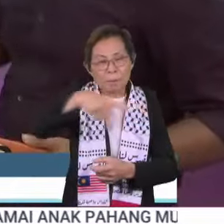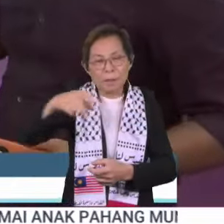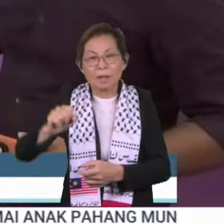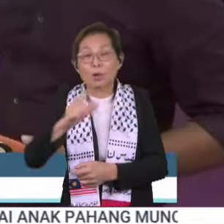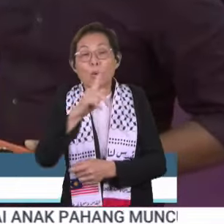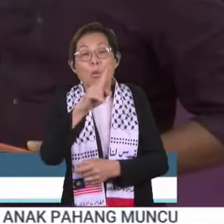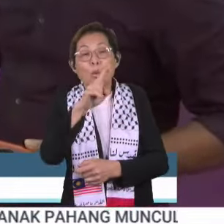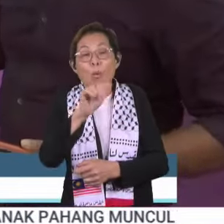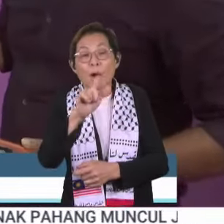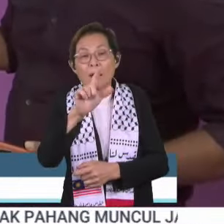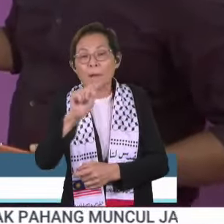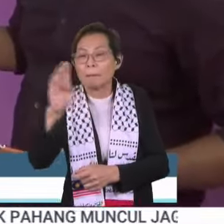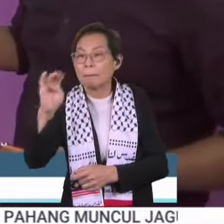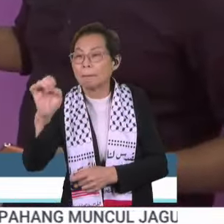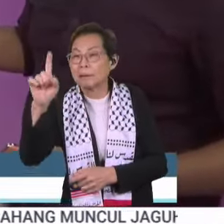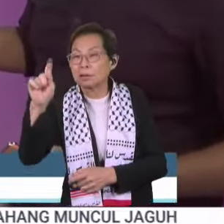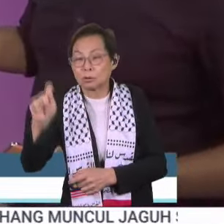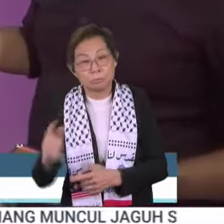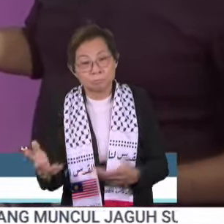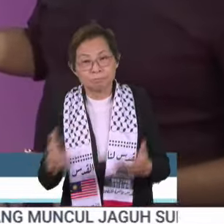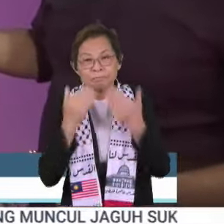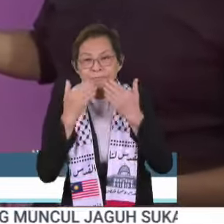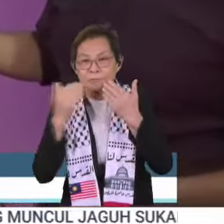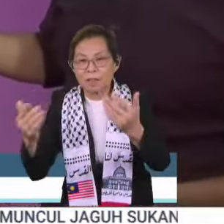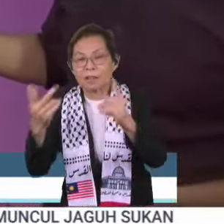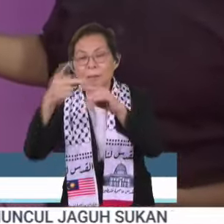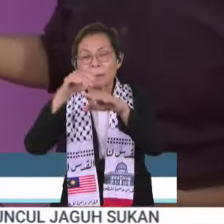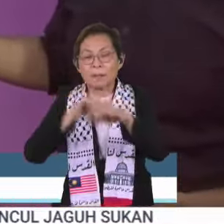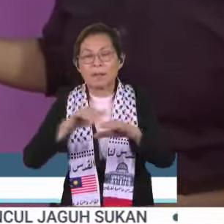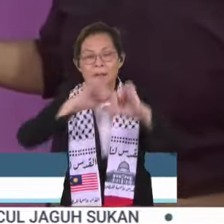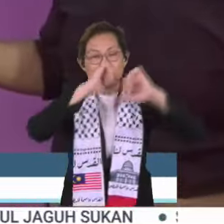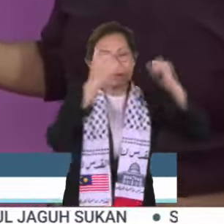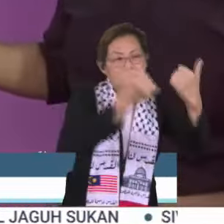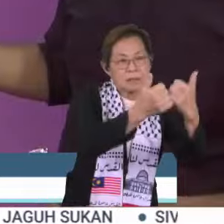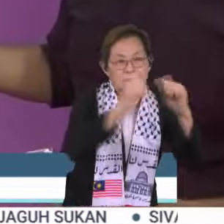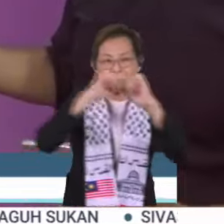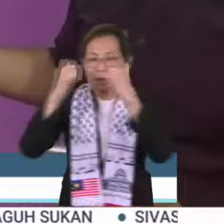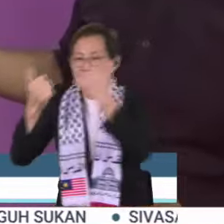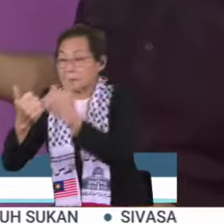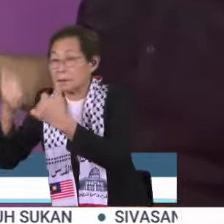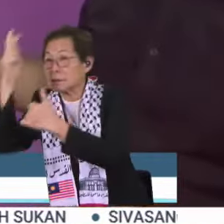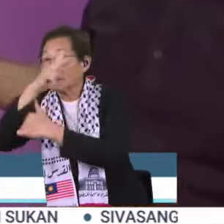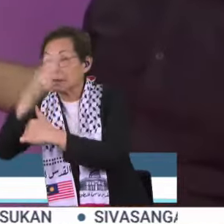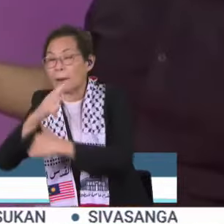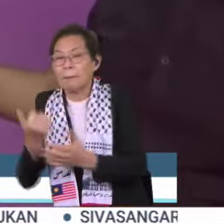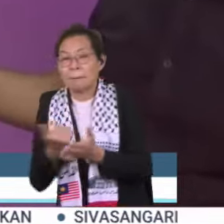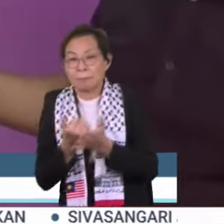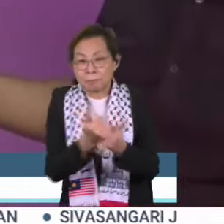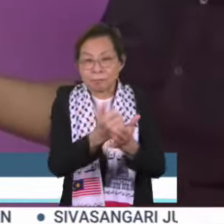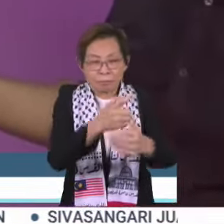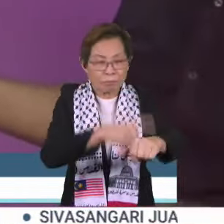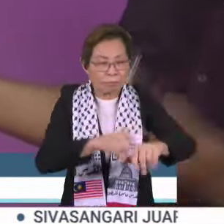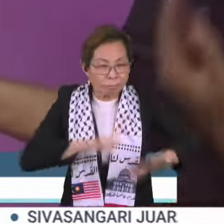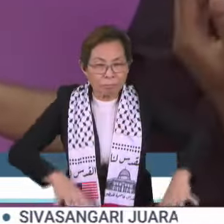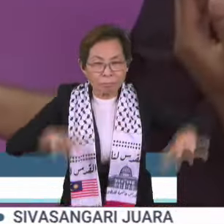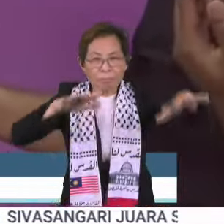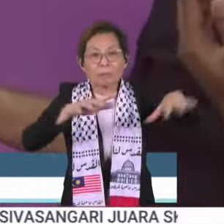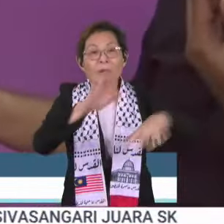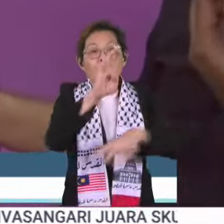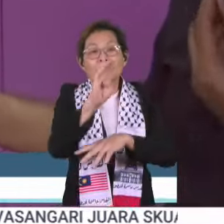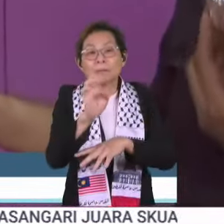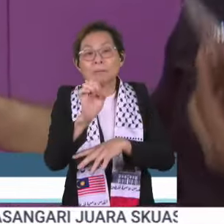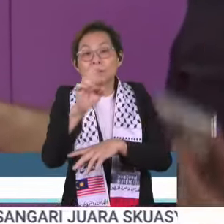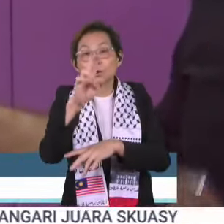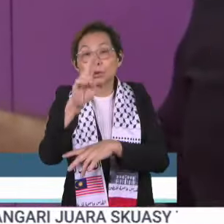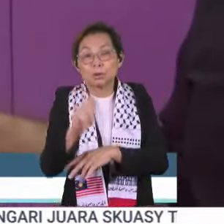Kuala besut ya terima kasih kepada agensi-agensi kerajaan yang bantu masa banjir di Kuala besut ini